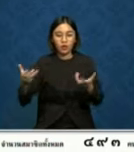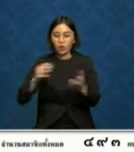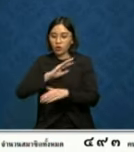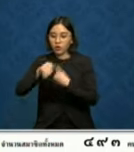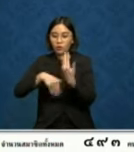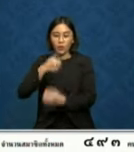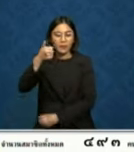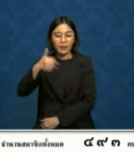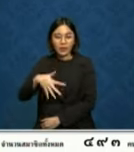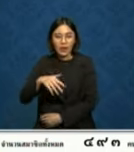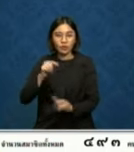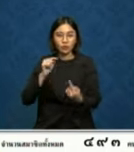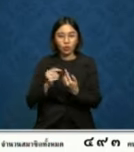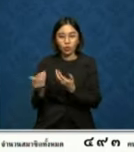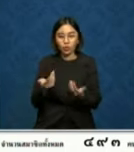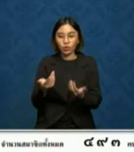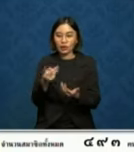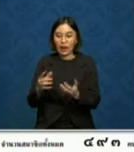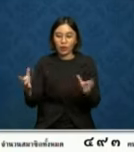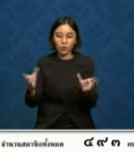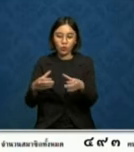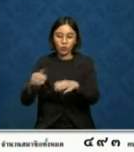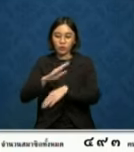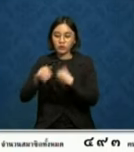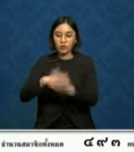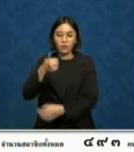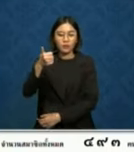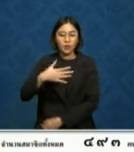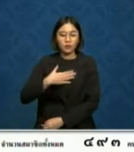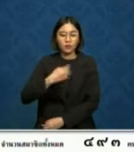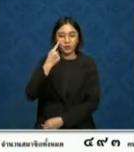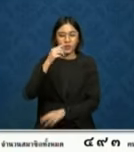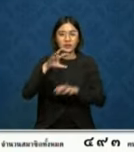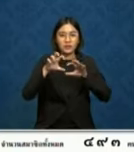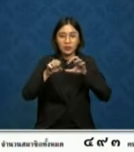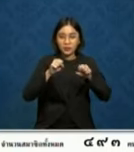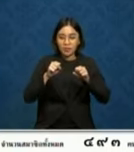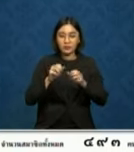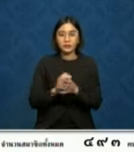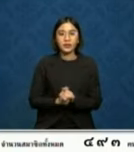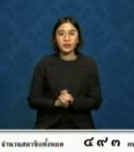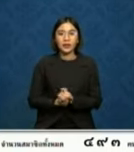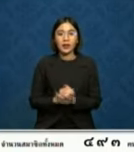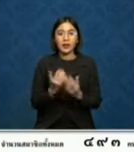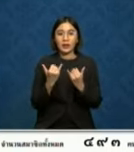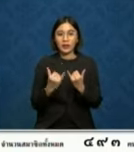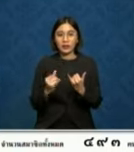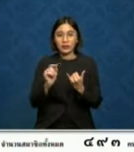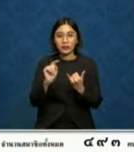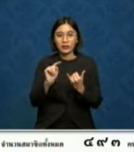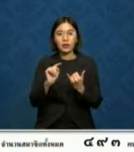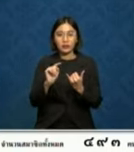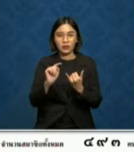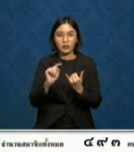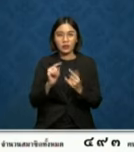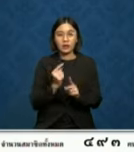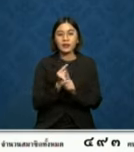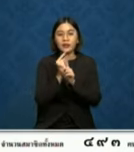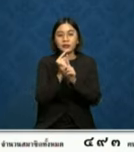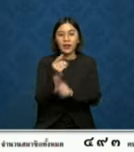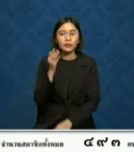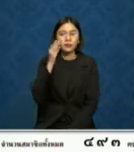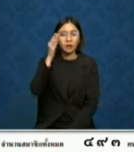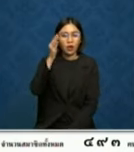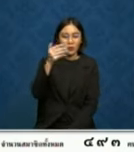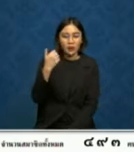ประเภทได้ไม่สามารถใช้กับลูกค้าทุกกลุ่มได้นะครับผมตั้งเป็นข้อสังเกตไว้ครับว่าสิ่งนี้ก็จะติดตามต่อไปว่า